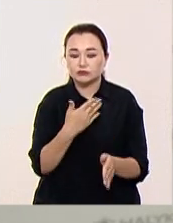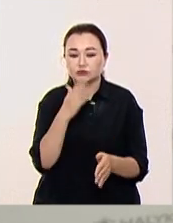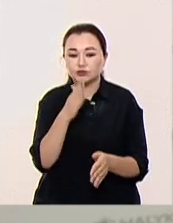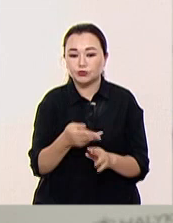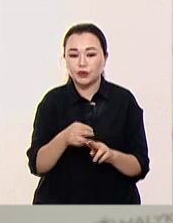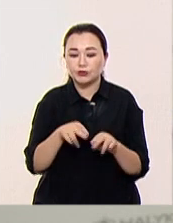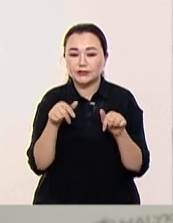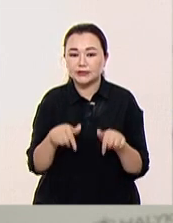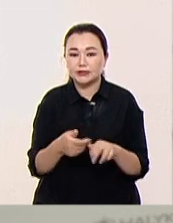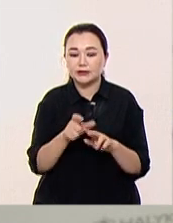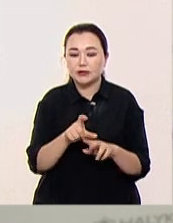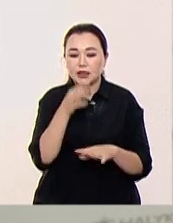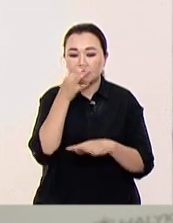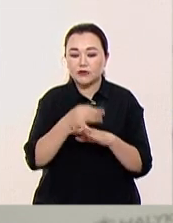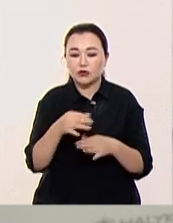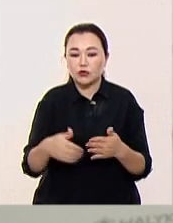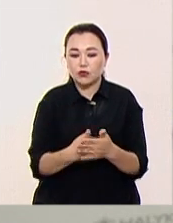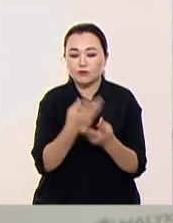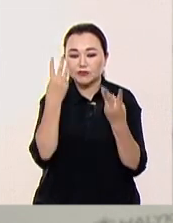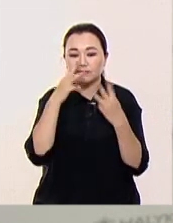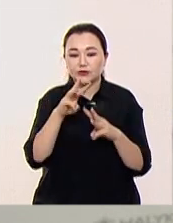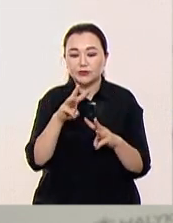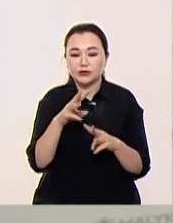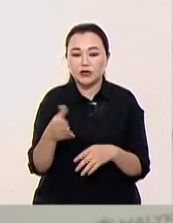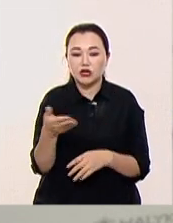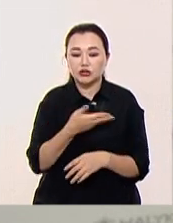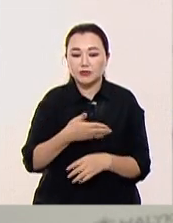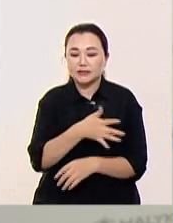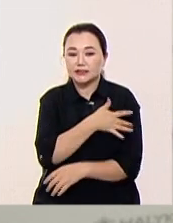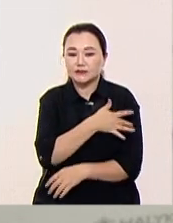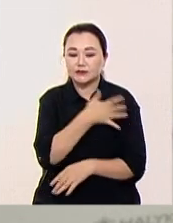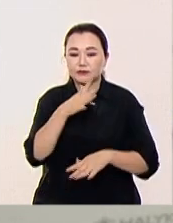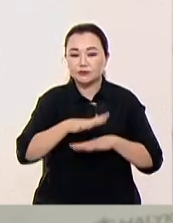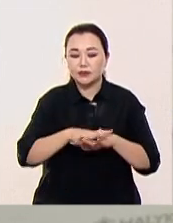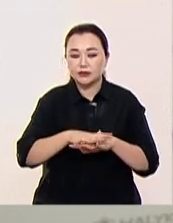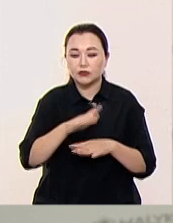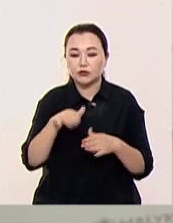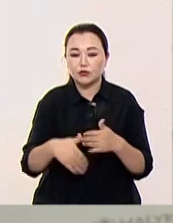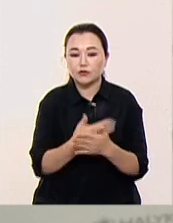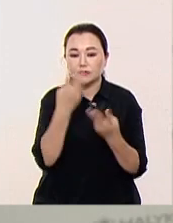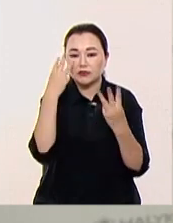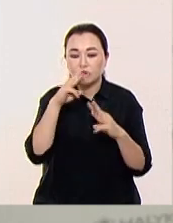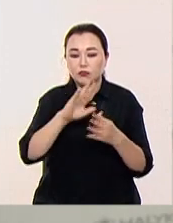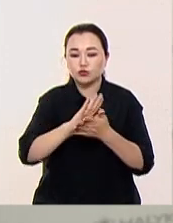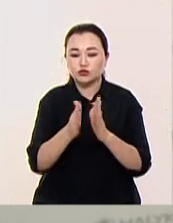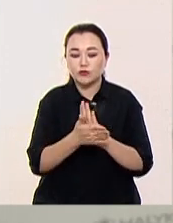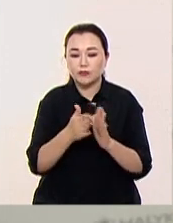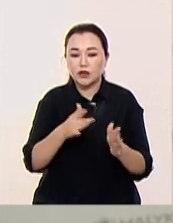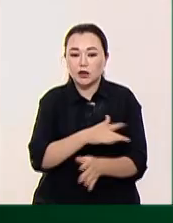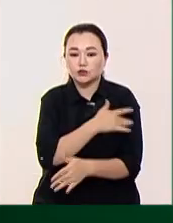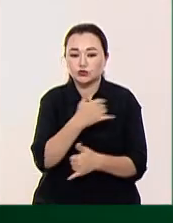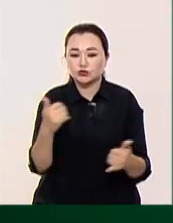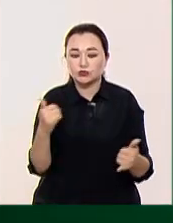здесь уже это здание отвечает новым современным нашим сервисам банка, новым современным условиям обслуживания